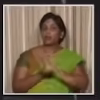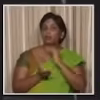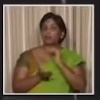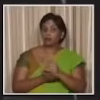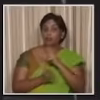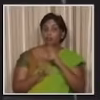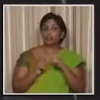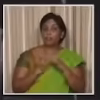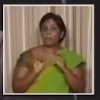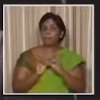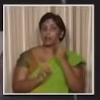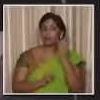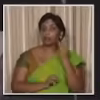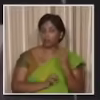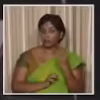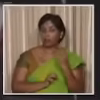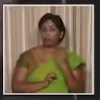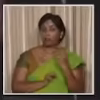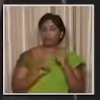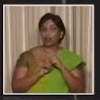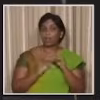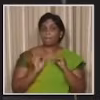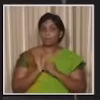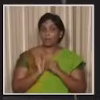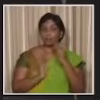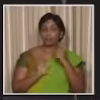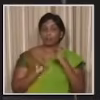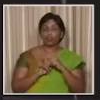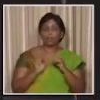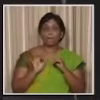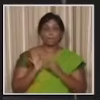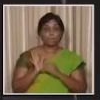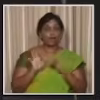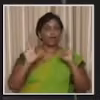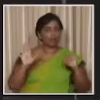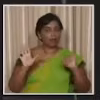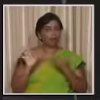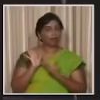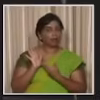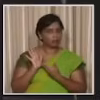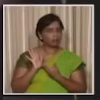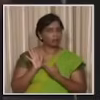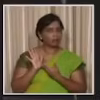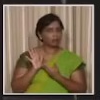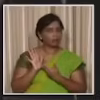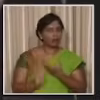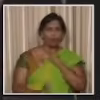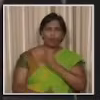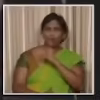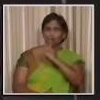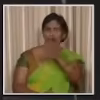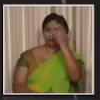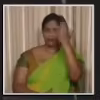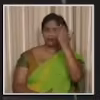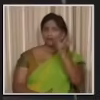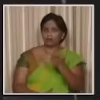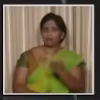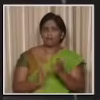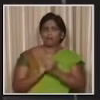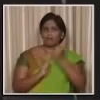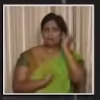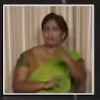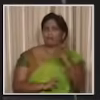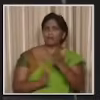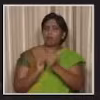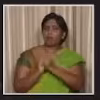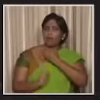එතුමා ඩොලර් මිලියන 3ක් තිබිච්ච එක ඩොලර් මිලියන 6ක් කරලා දීලා තියෙනවා. ඔබතුමාගේ කතාව දි පැහැදිලි කරන්න. මේ බොරුනේ කියන්නේ. ඉතින් මෙතුමා මට ගන්න